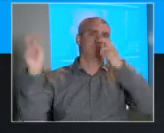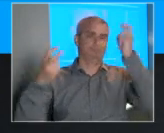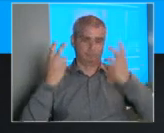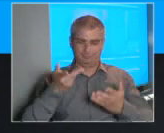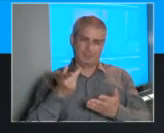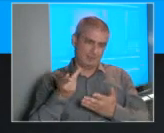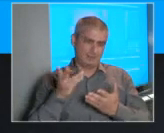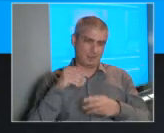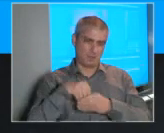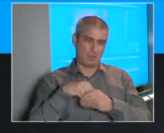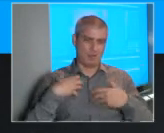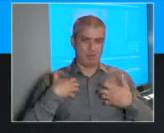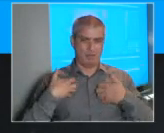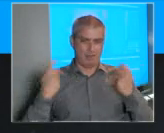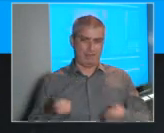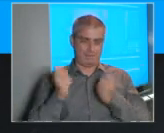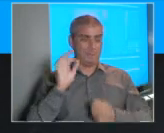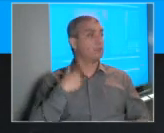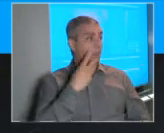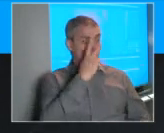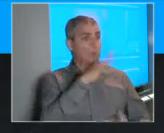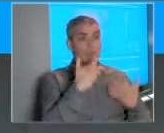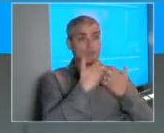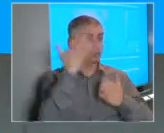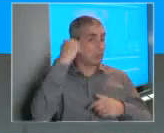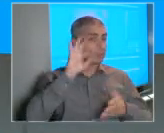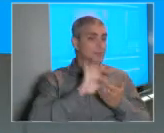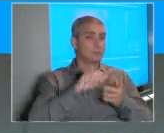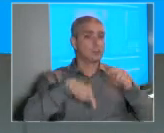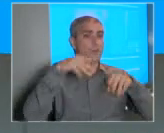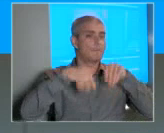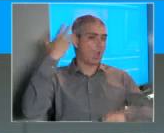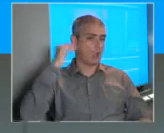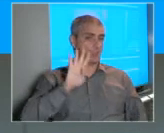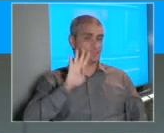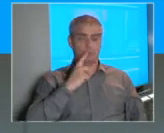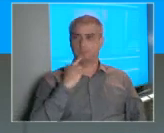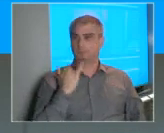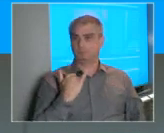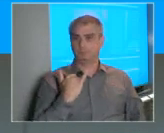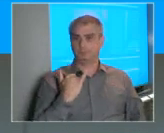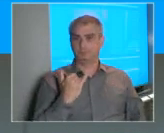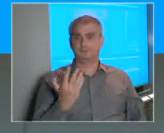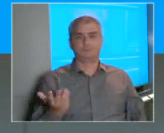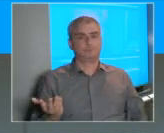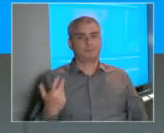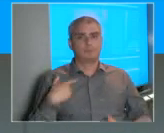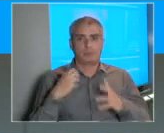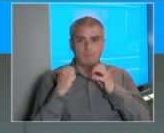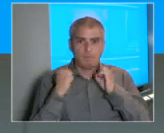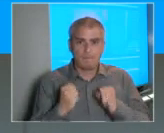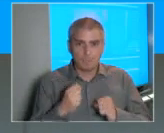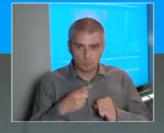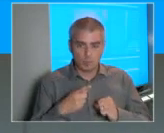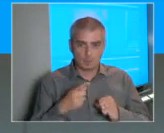חלק מהקמפיין ההמרצה. ראינו את זה גם באשדוד ביום הבחירות, נכון? כן. עכשיו, אין ספק